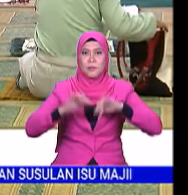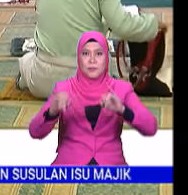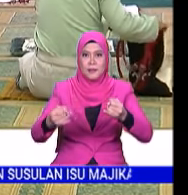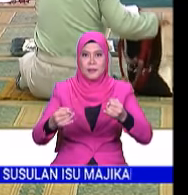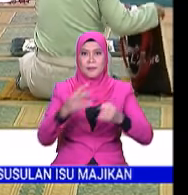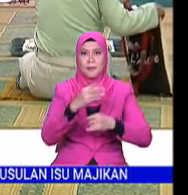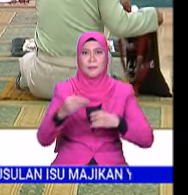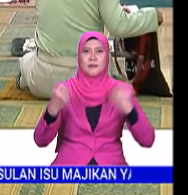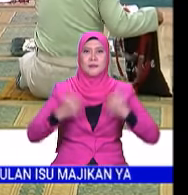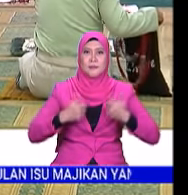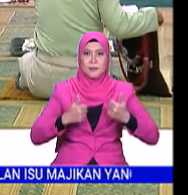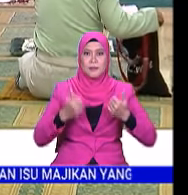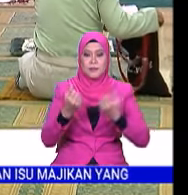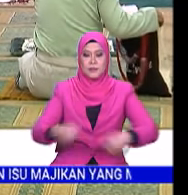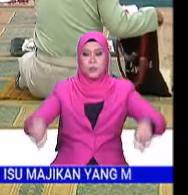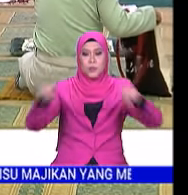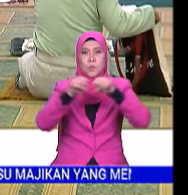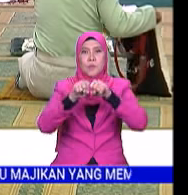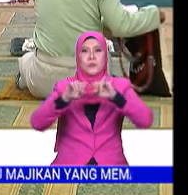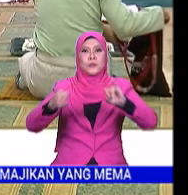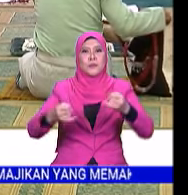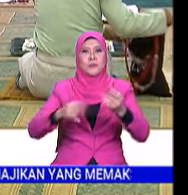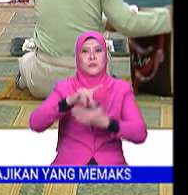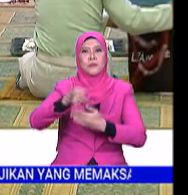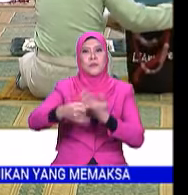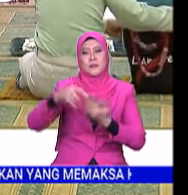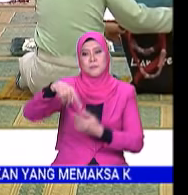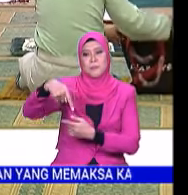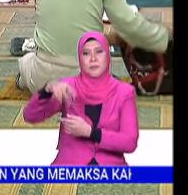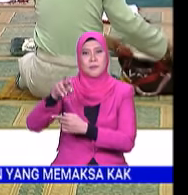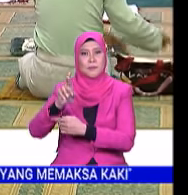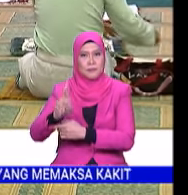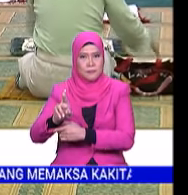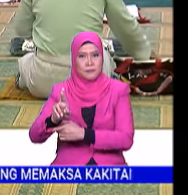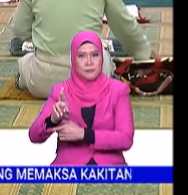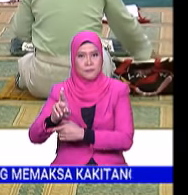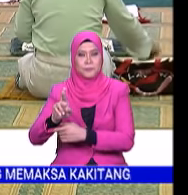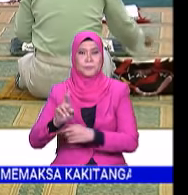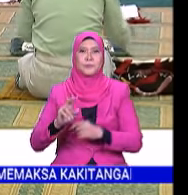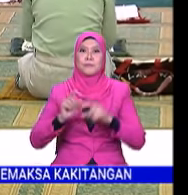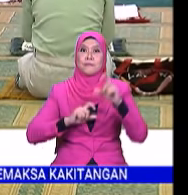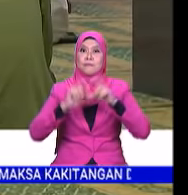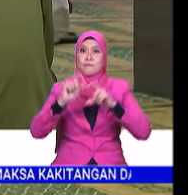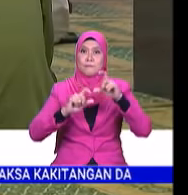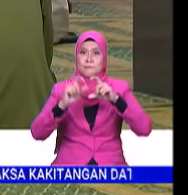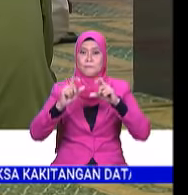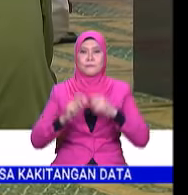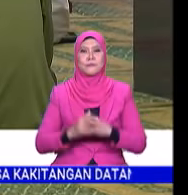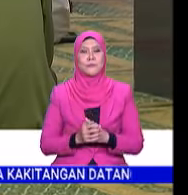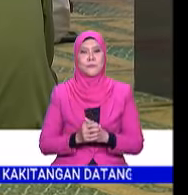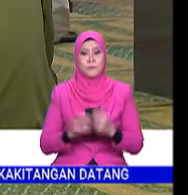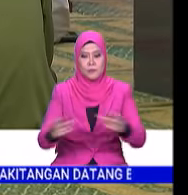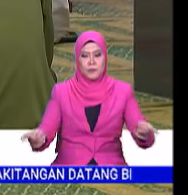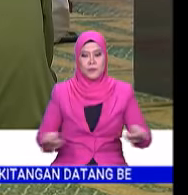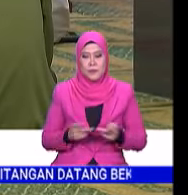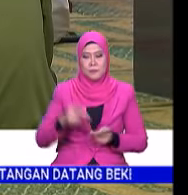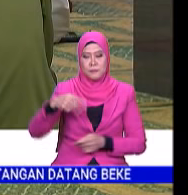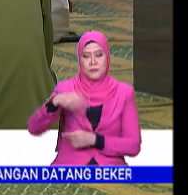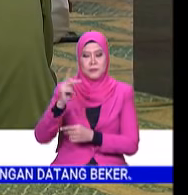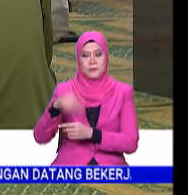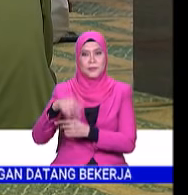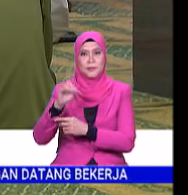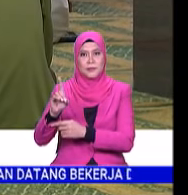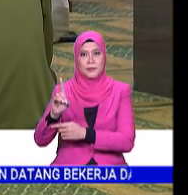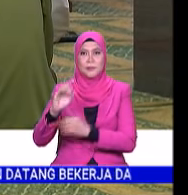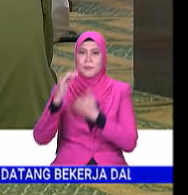solat fardu di Surau Jumaat Projek Perumahan Rakyat dan Perumahan Awam Dewan Bandaraya Kuala Lumpur. Bagi kawasan PKPD,